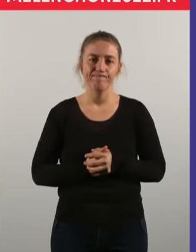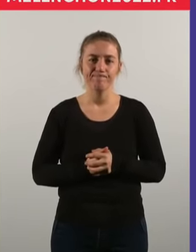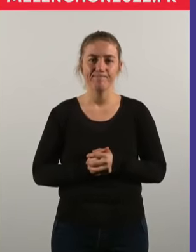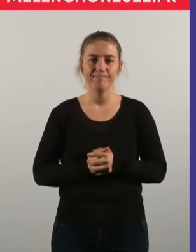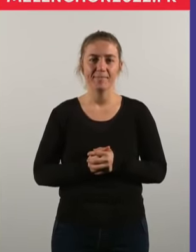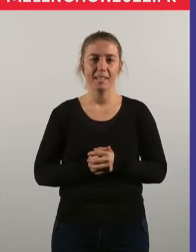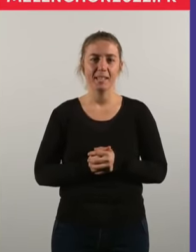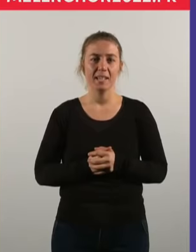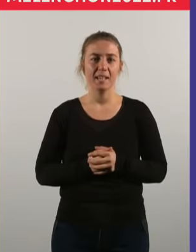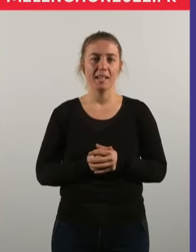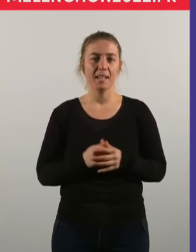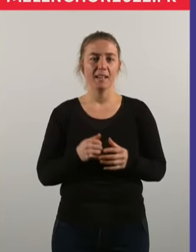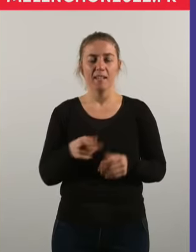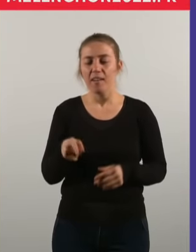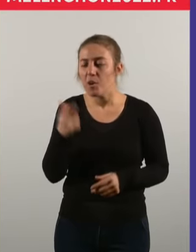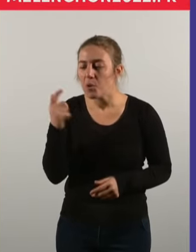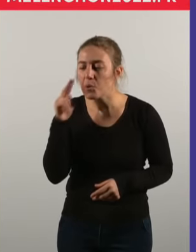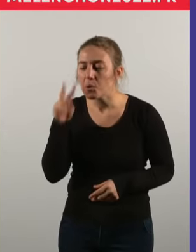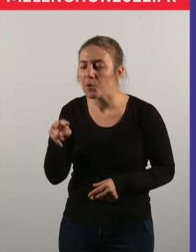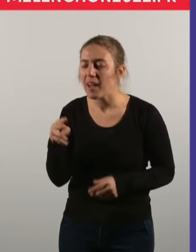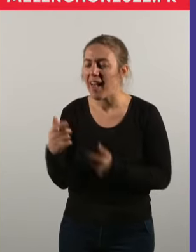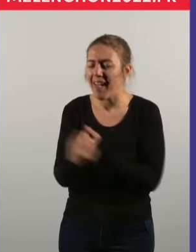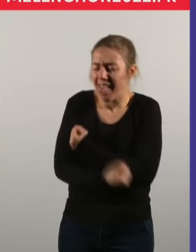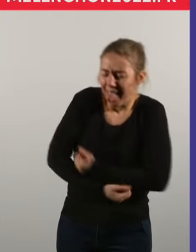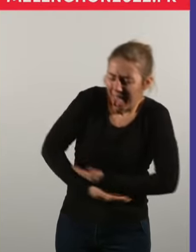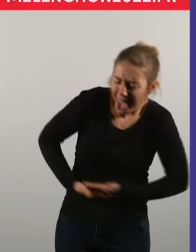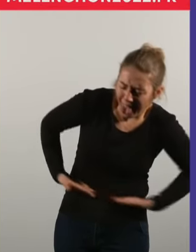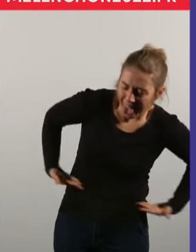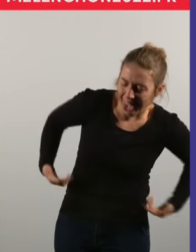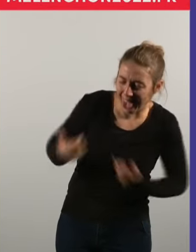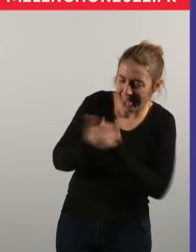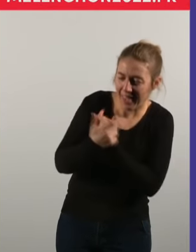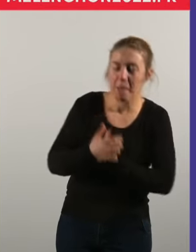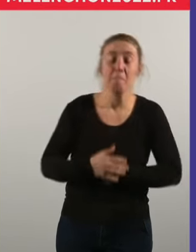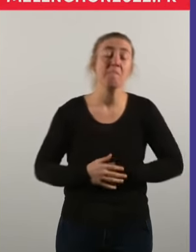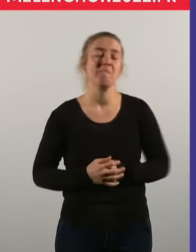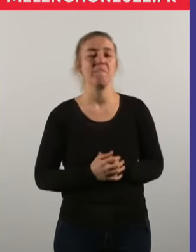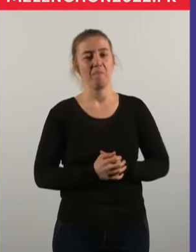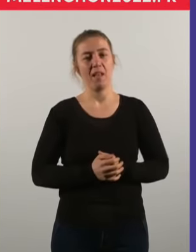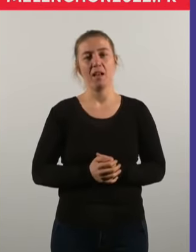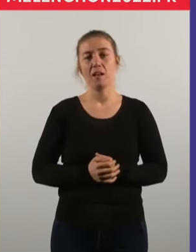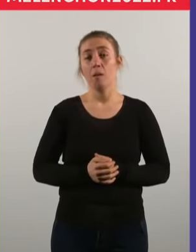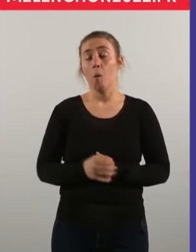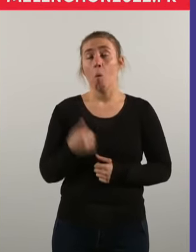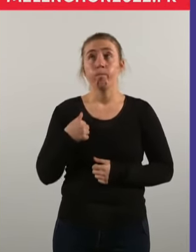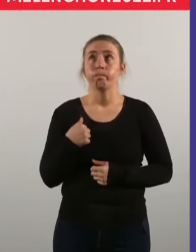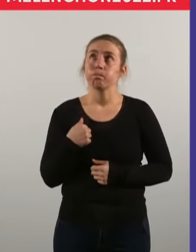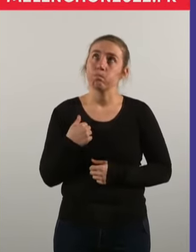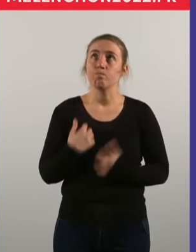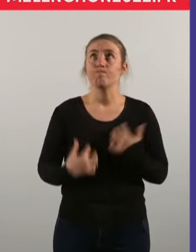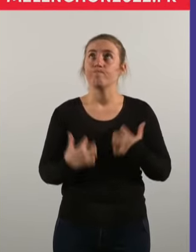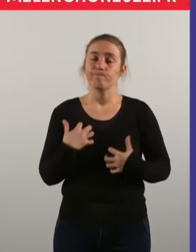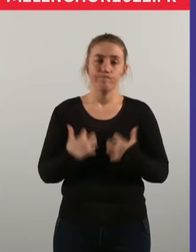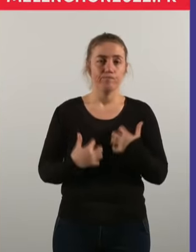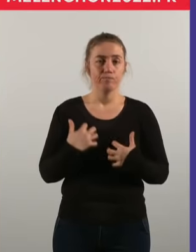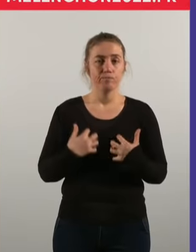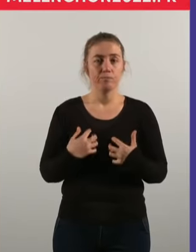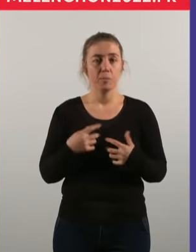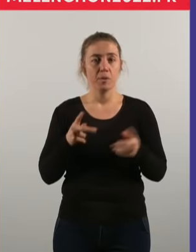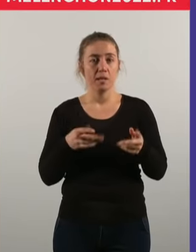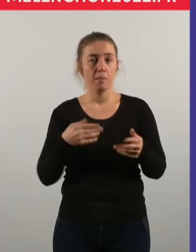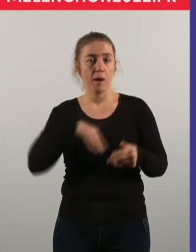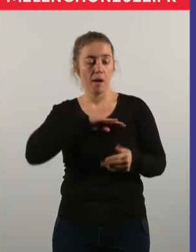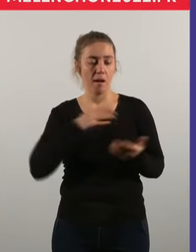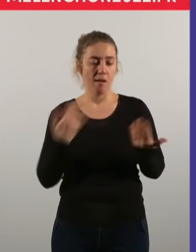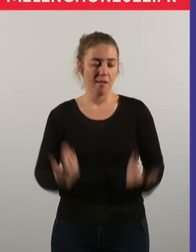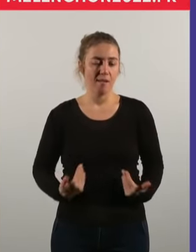C'est peut-être parce que je... Il rigole, là. Il va mourir de rire. Et je sais pas. Peut-être que c'est parce que je suis gourmand que